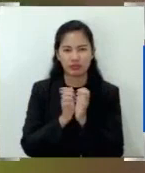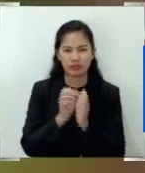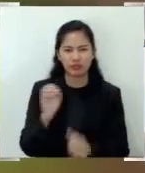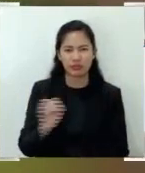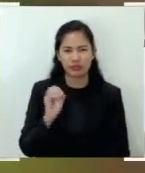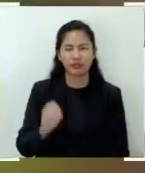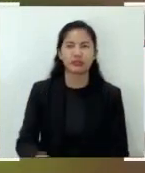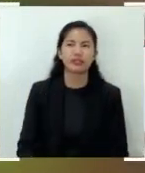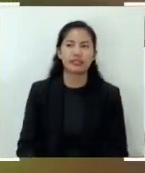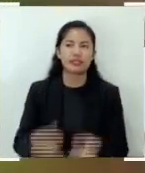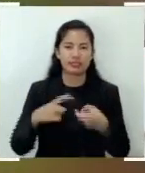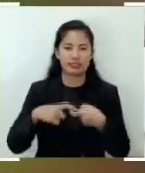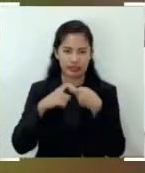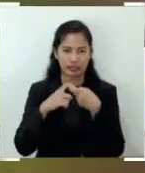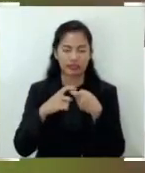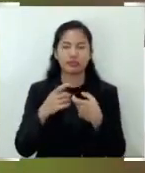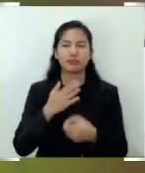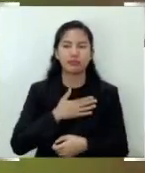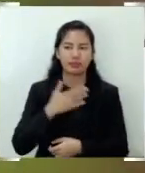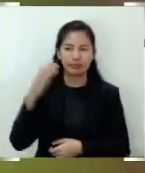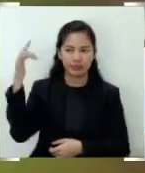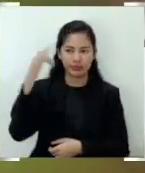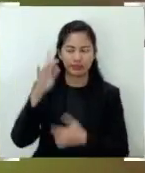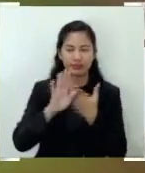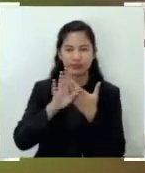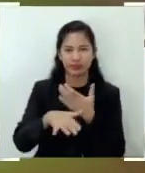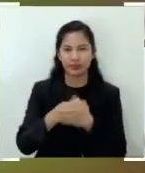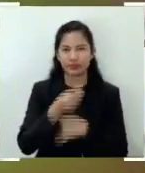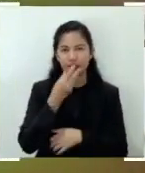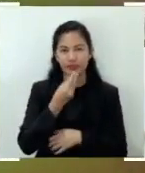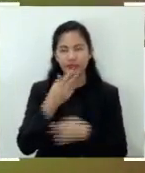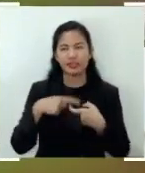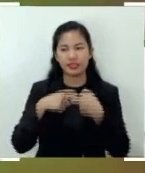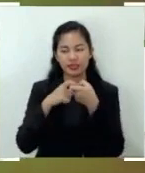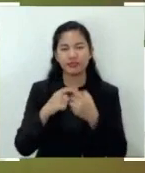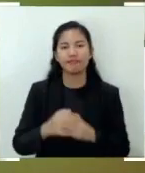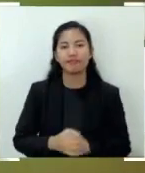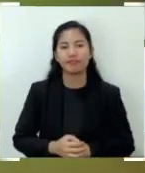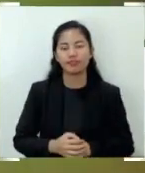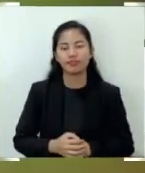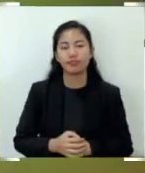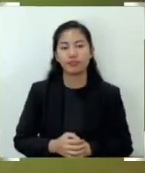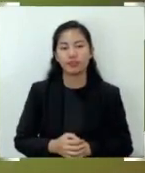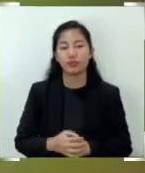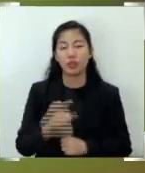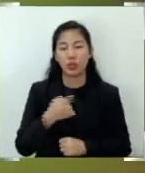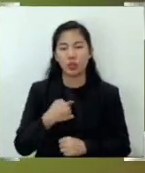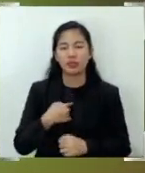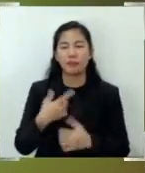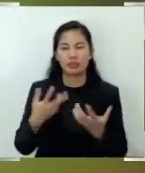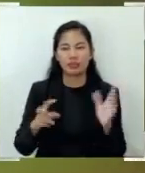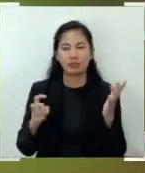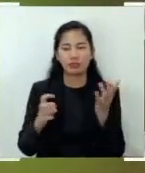po ang flight ko pabalik ng Hong Kong. Nakabook pa man naman ako ng 21 days quarantine